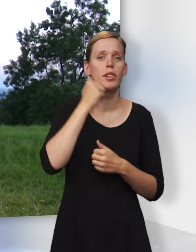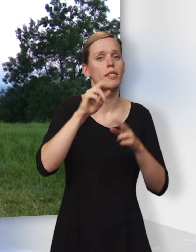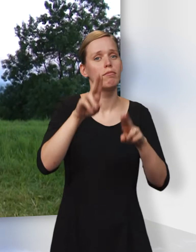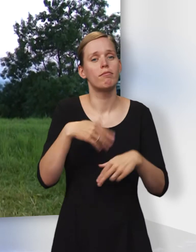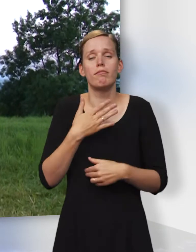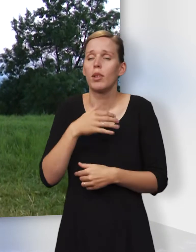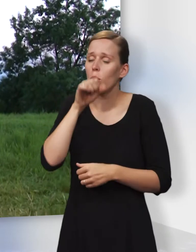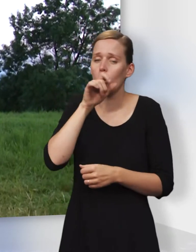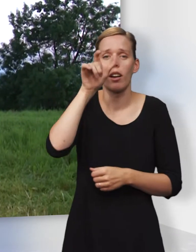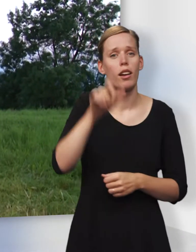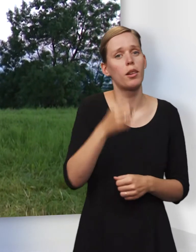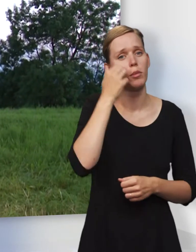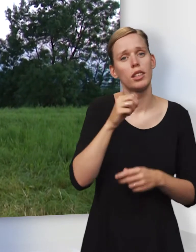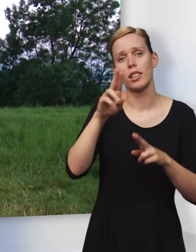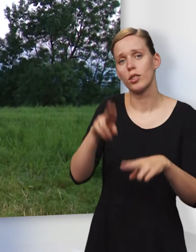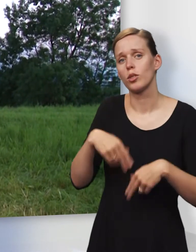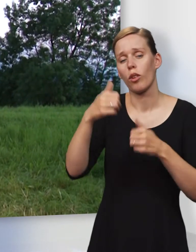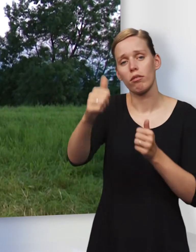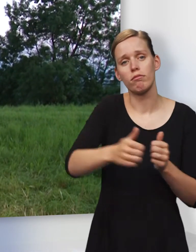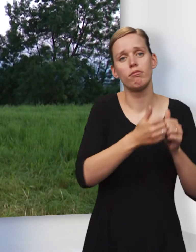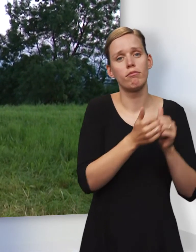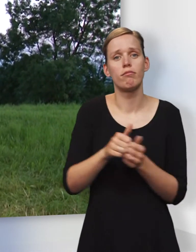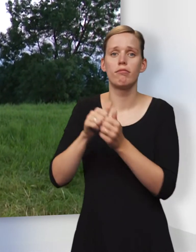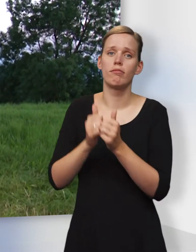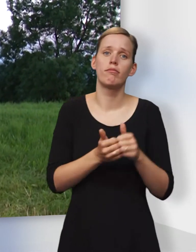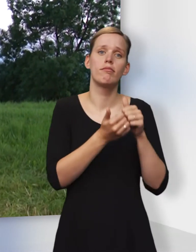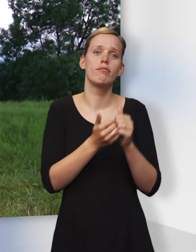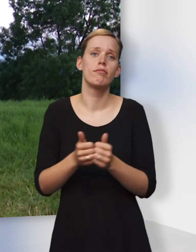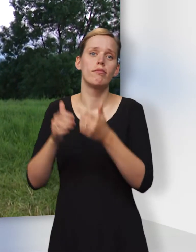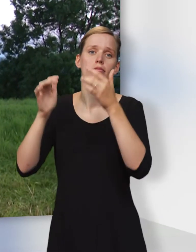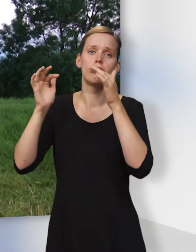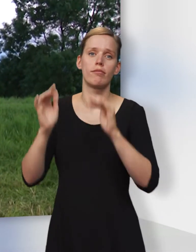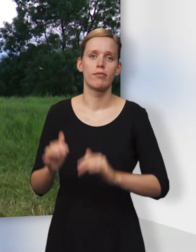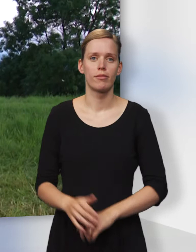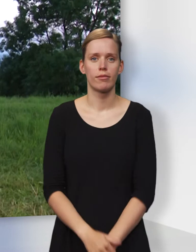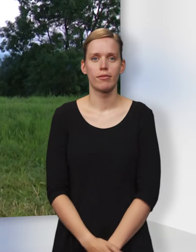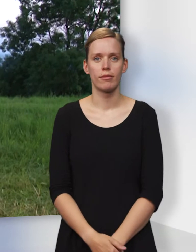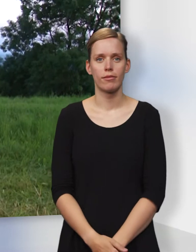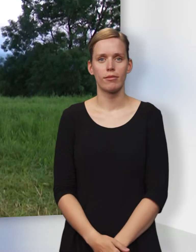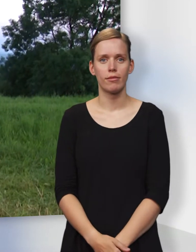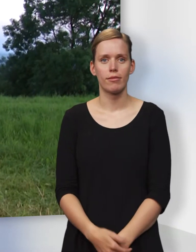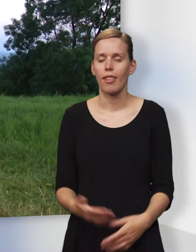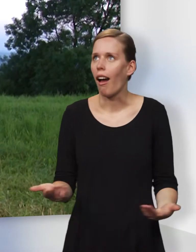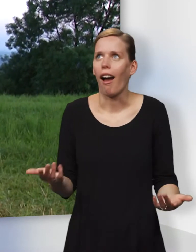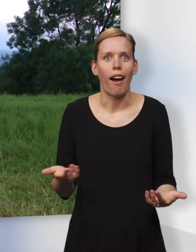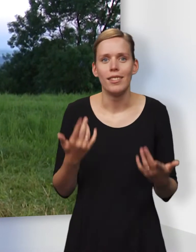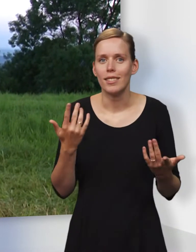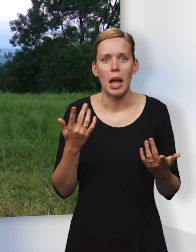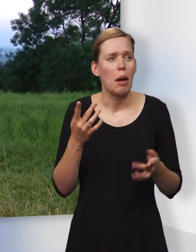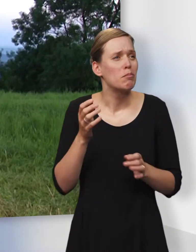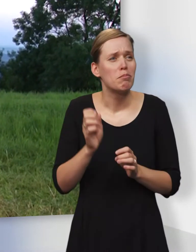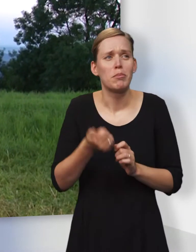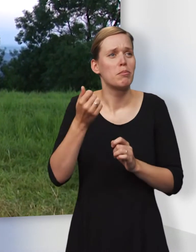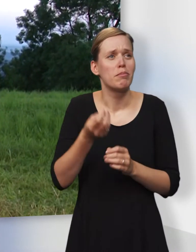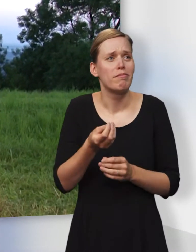Bring back, oh bring back my body to me. Das kann eigentlich dann nur noch übertrumpft werden von